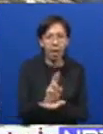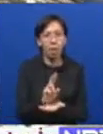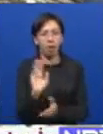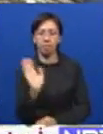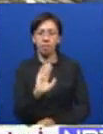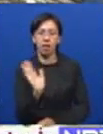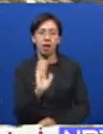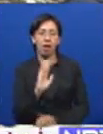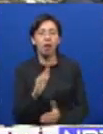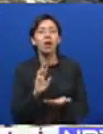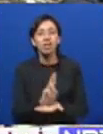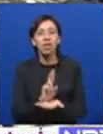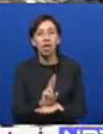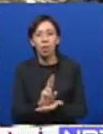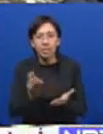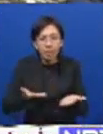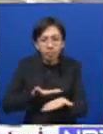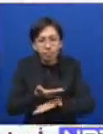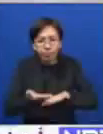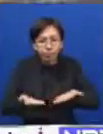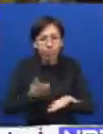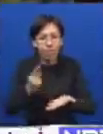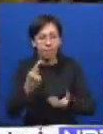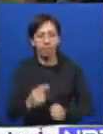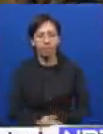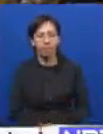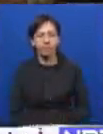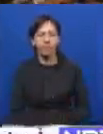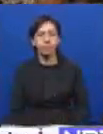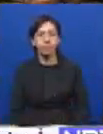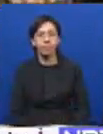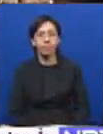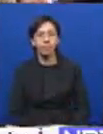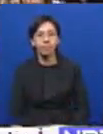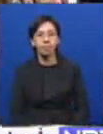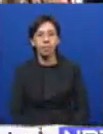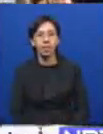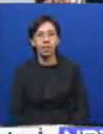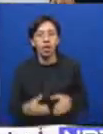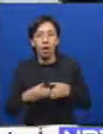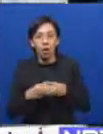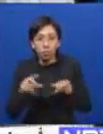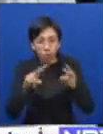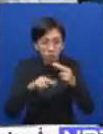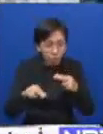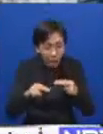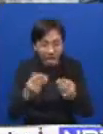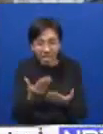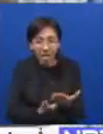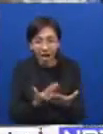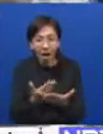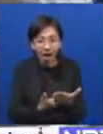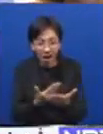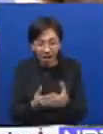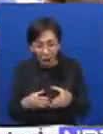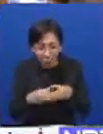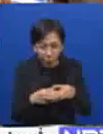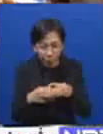อย่างเงี้ย700หรือว่า900พวกนี้จะขายไม่ออก900 500 200 100อะไรพว